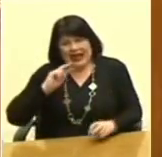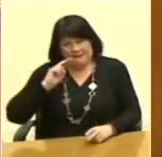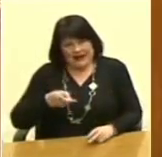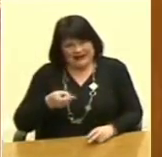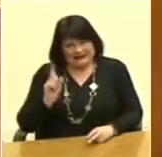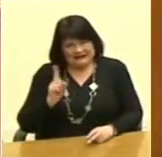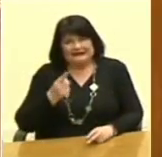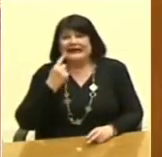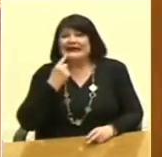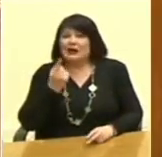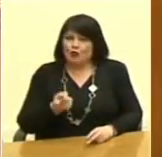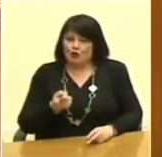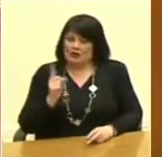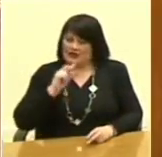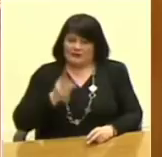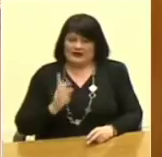Να παρατηρήσω.